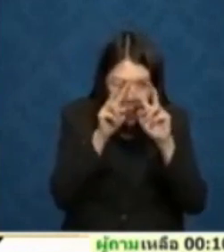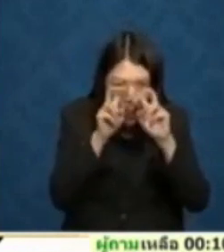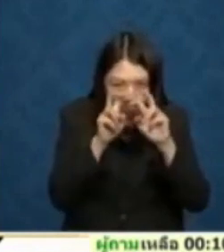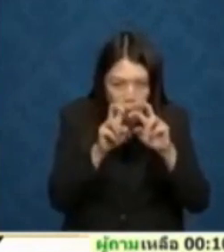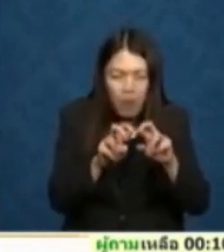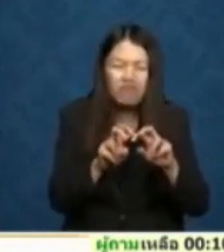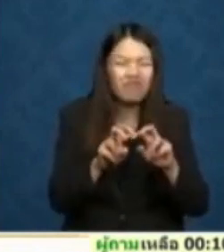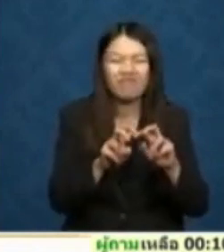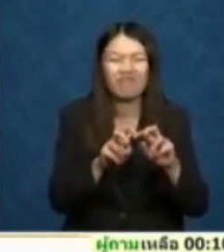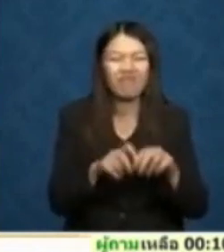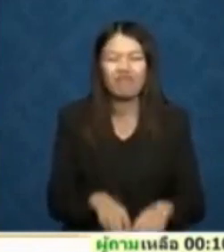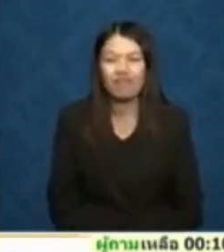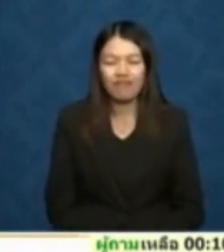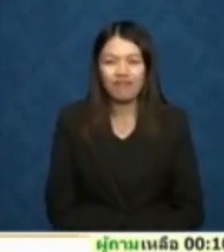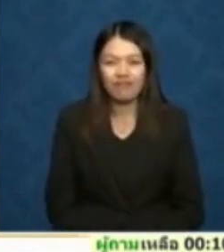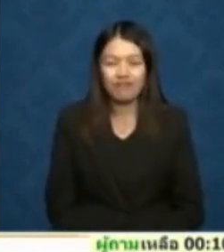า